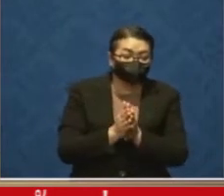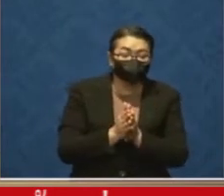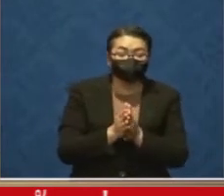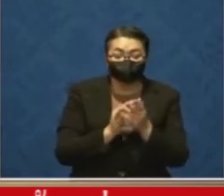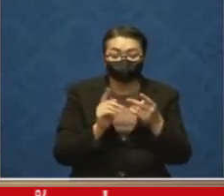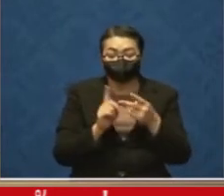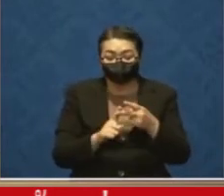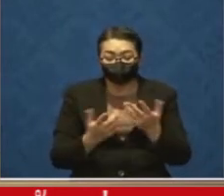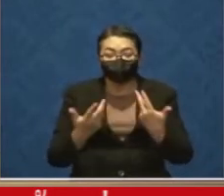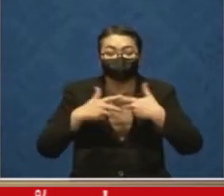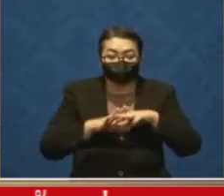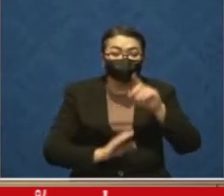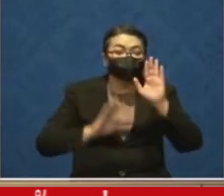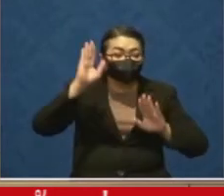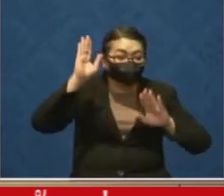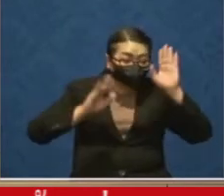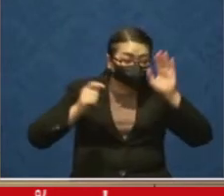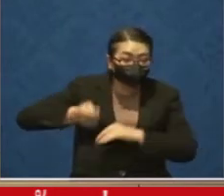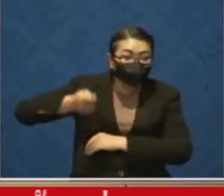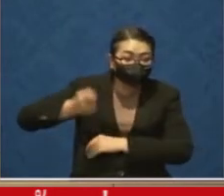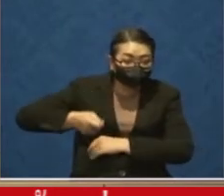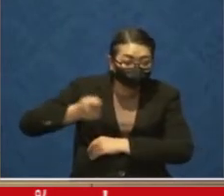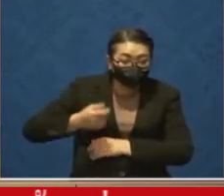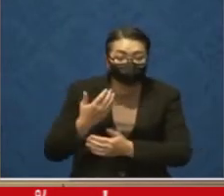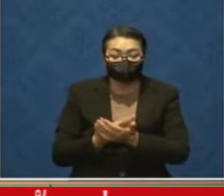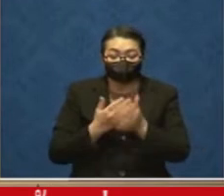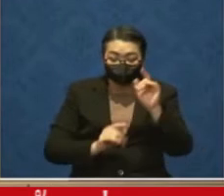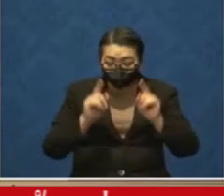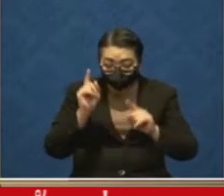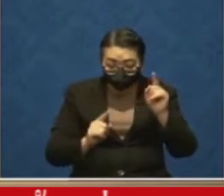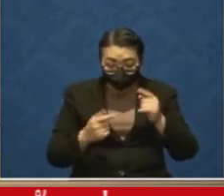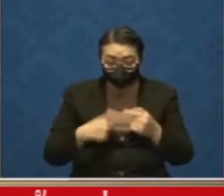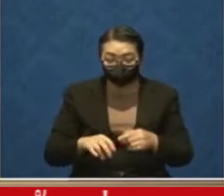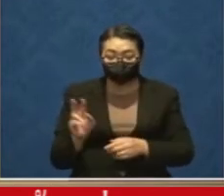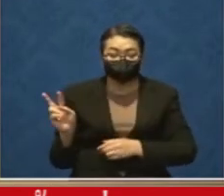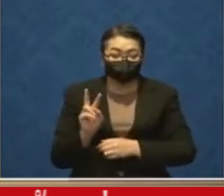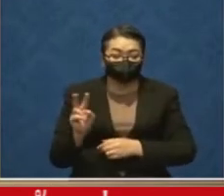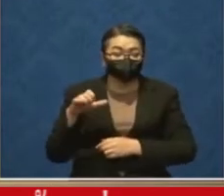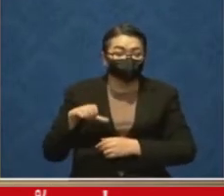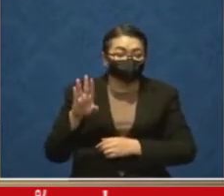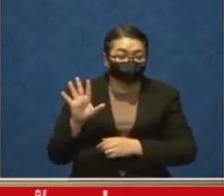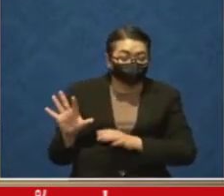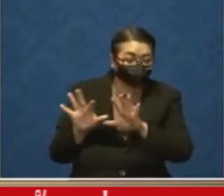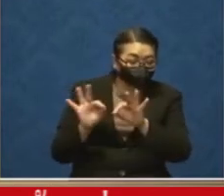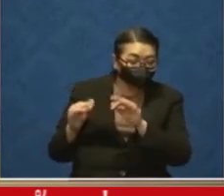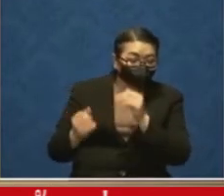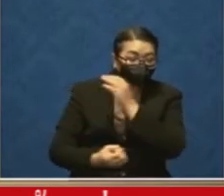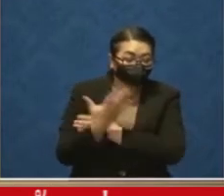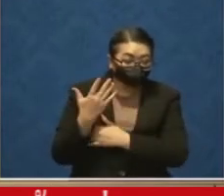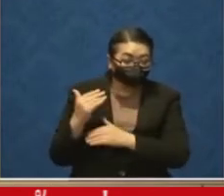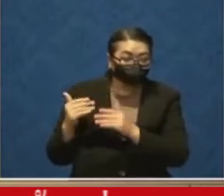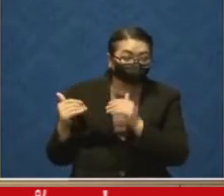แต่ว่าก็เข้ารวมประมูลด้วยนะครับก็เป็น 1 ใน 2 บิษัทที่อยู่ในขาย ที่จะได้รัการประมูลคัเลือก